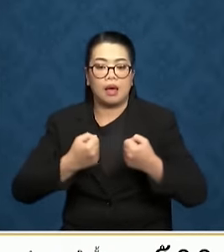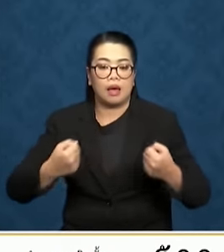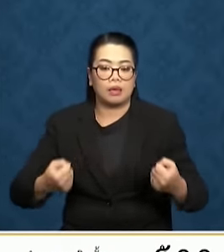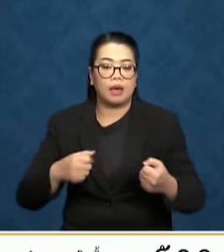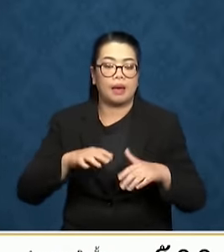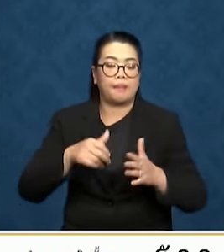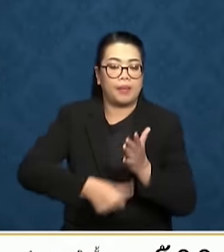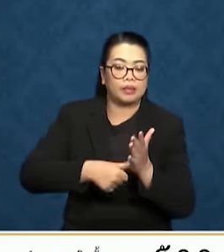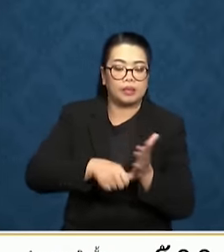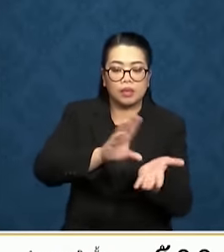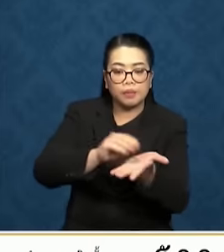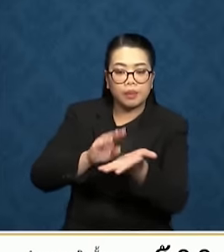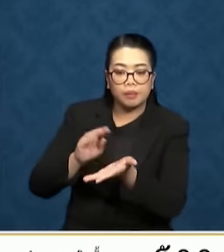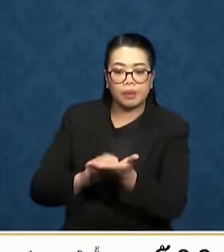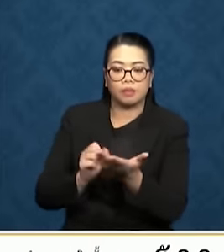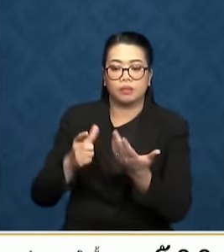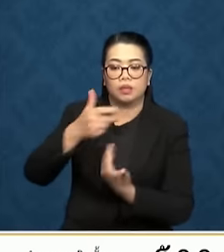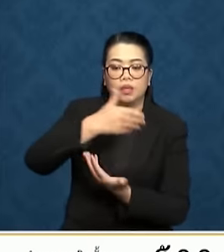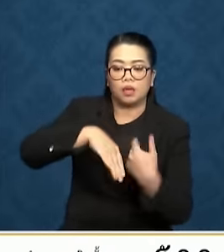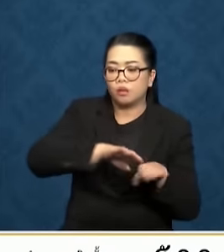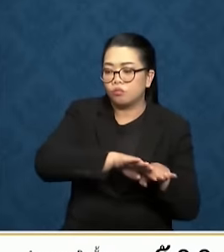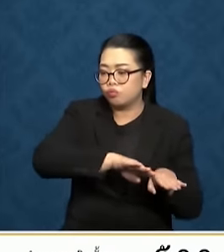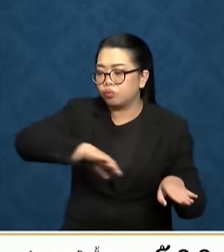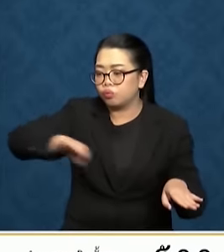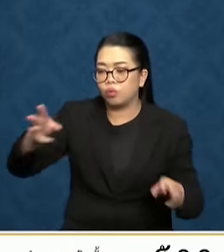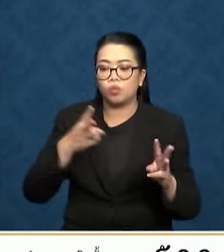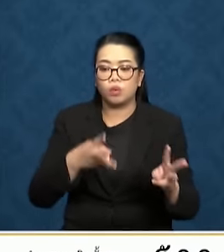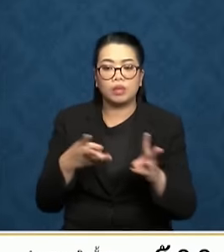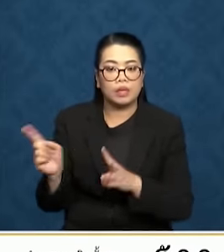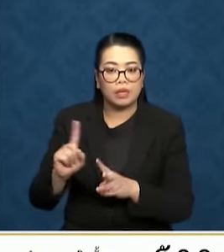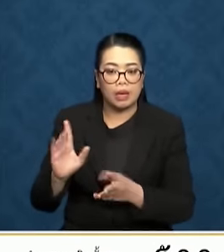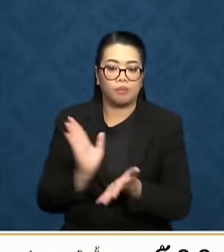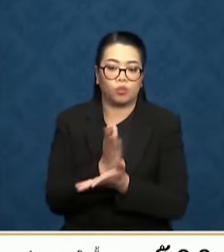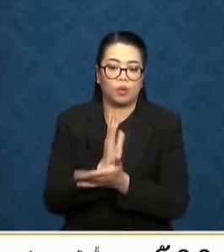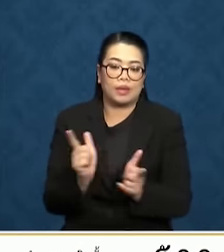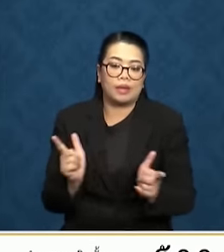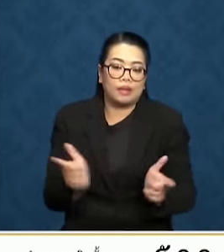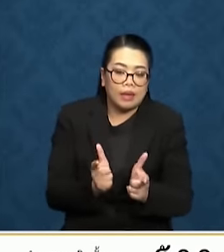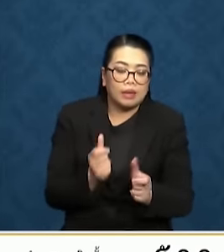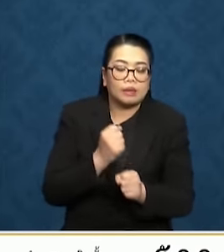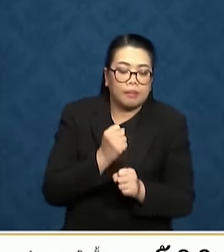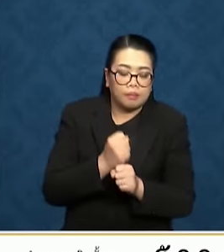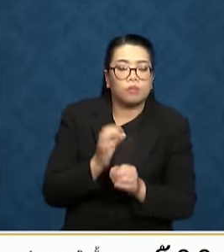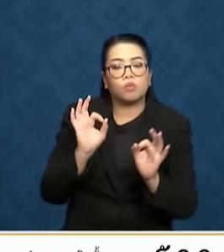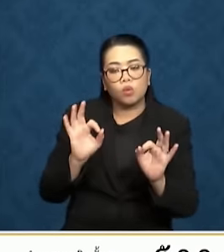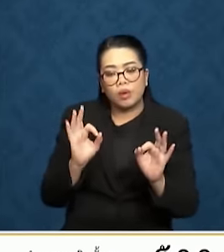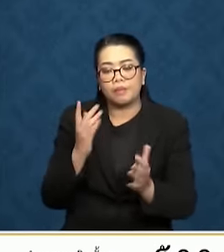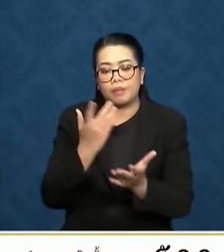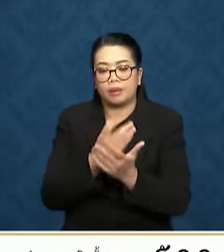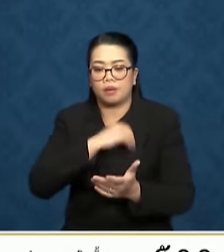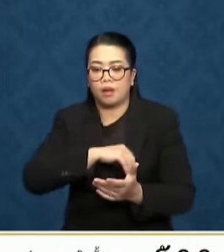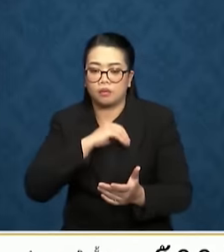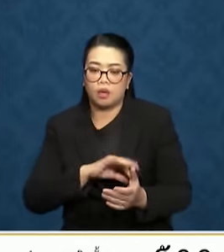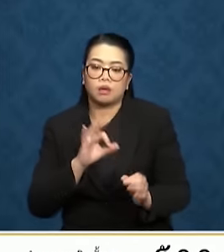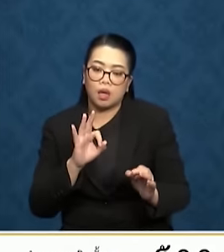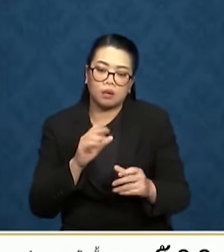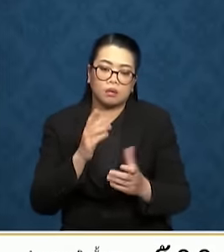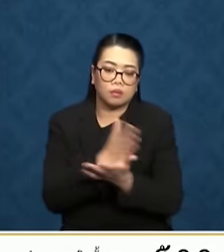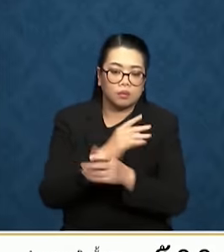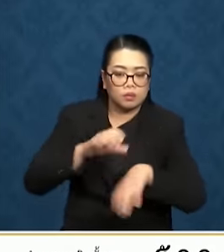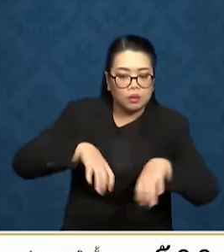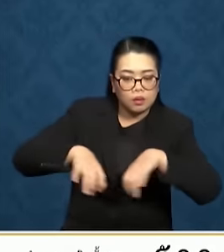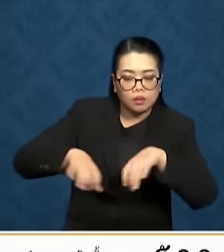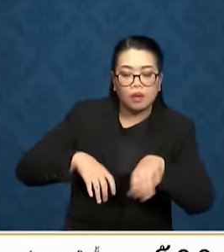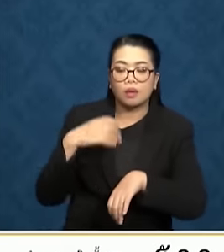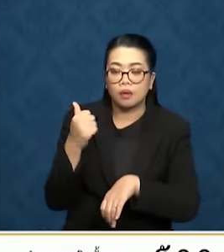ไรและจะขยายฐานเศรษฐกิจยังไงที่ทำให้คนตัวเล็กไม่ลำบากมากเกินไปในเรื่องของภาษีแนวดิ่งครับก็